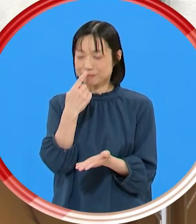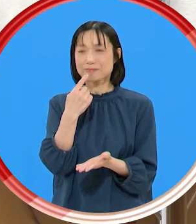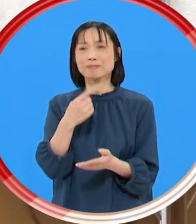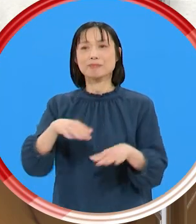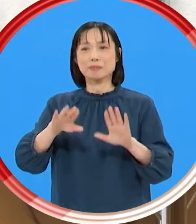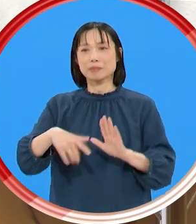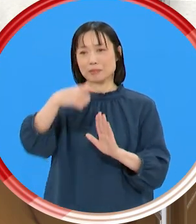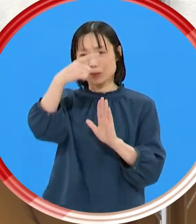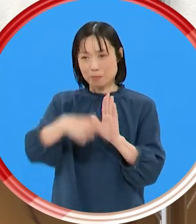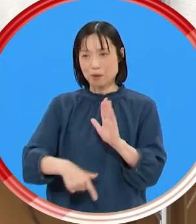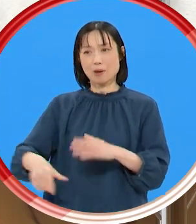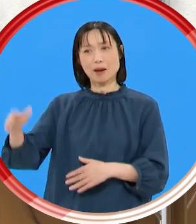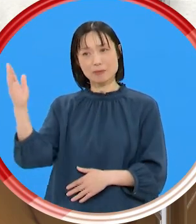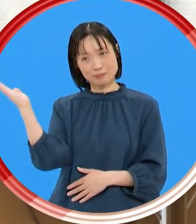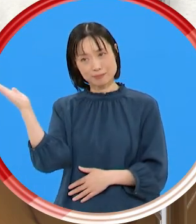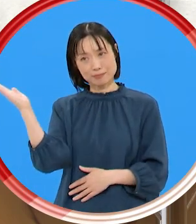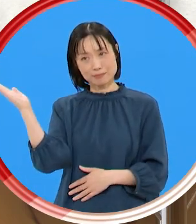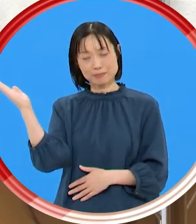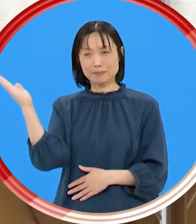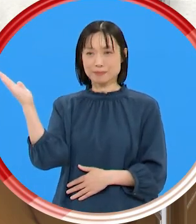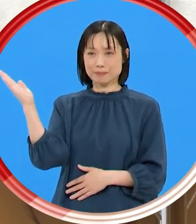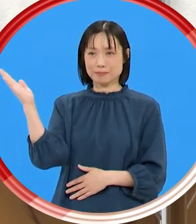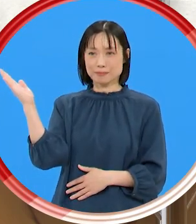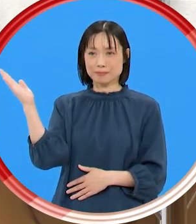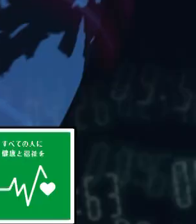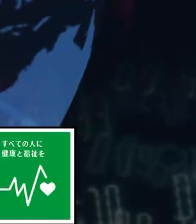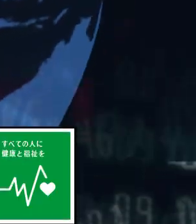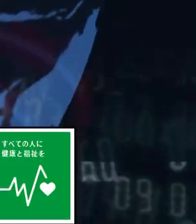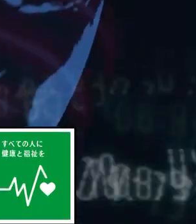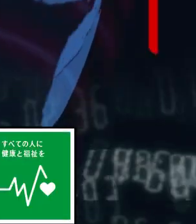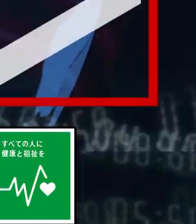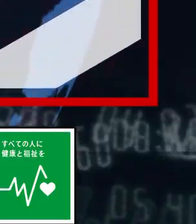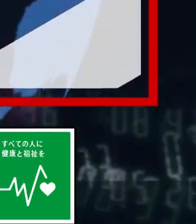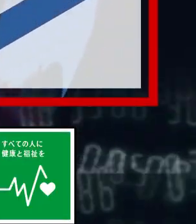です。今回のテーマはこちらです。